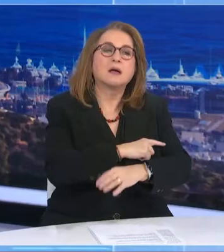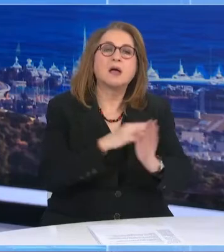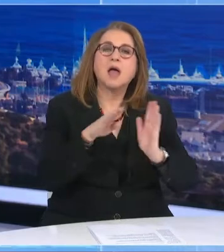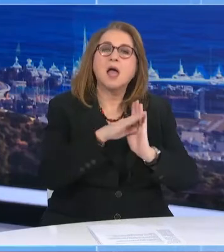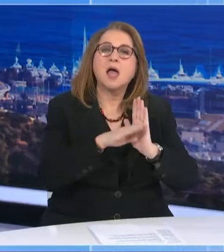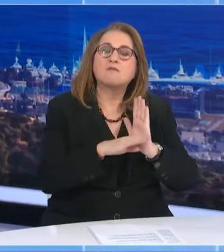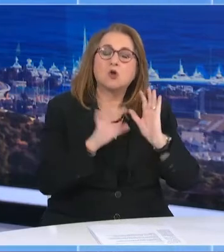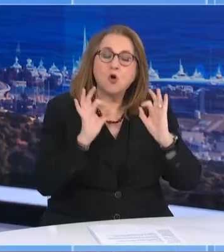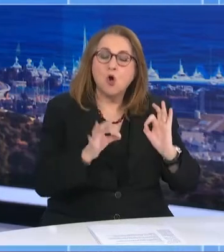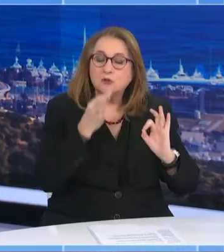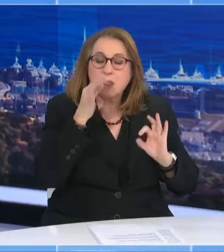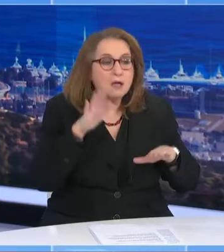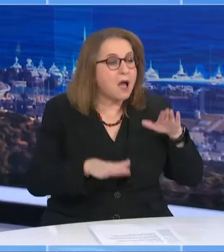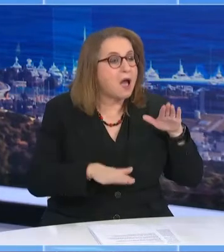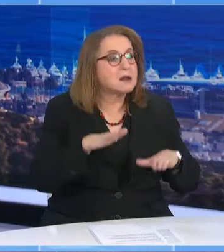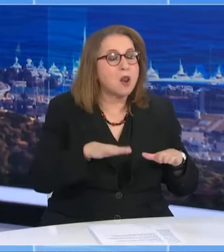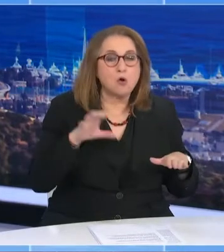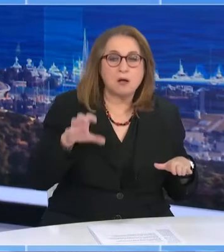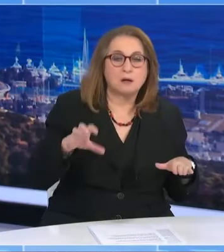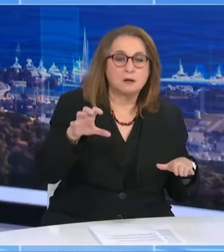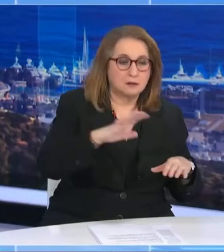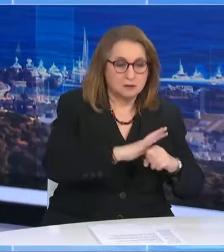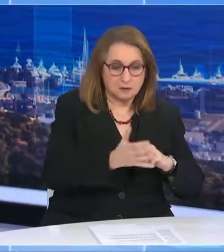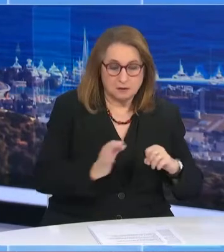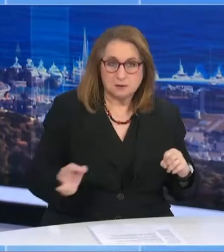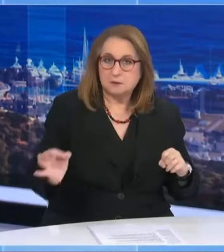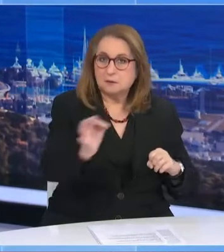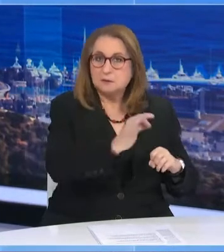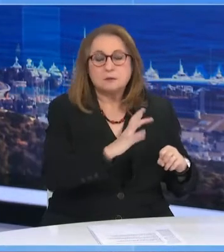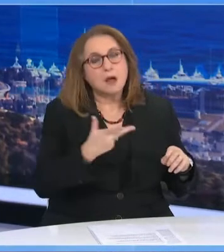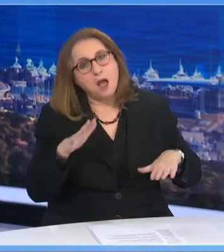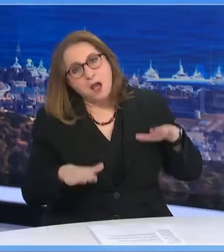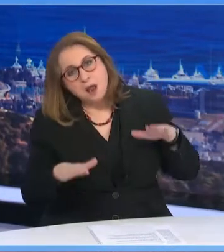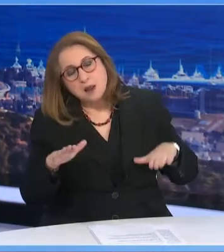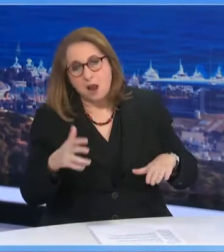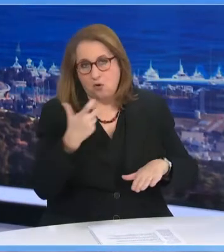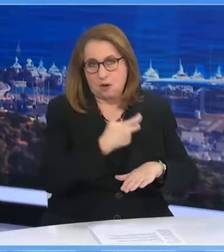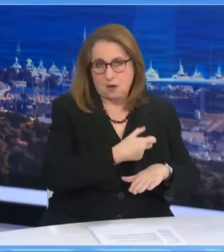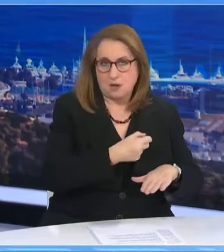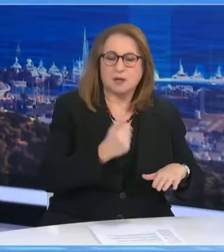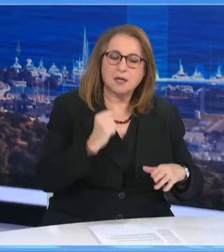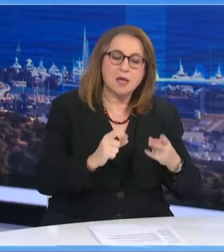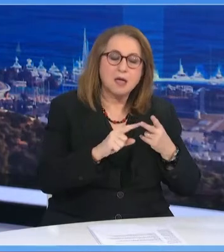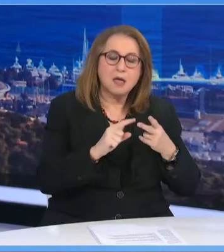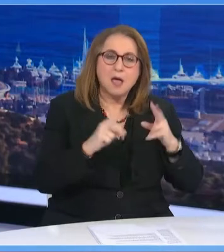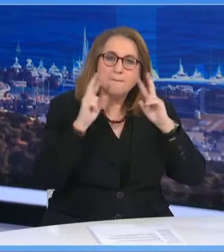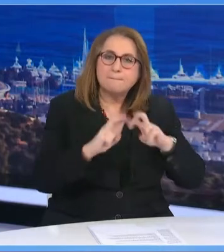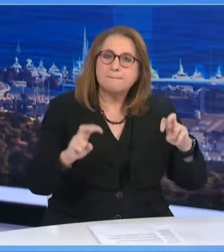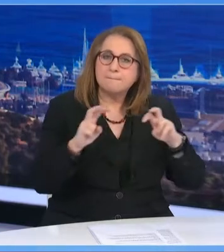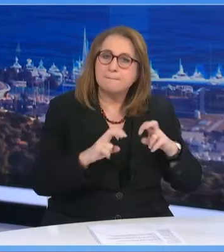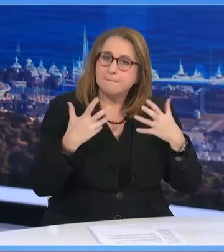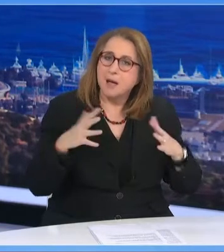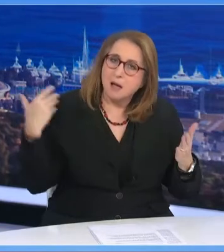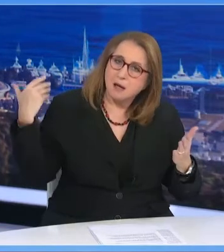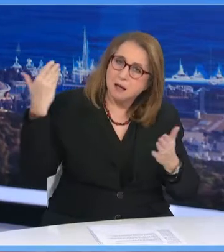καθορίζονταν από τα επιδημιολογικά μας δεδομένα και τις μελέτες ελληνικές και διεθνείς, κυρίως